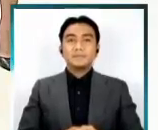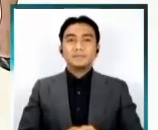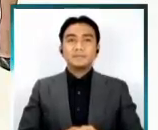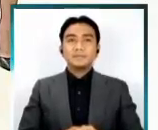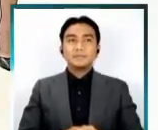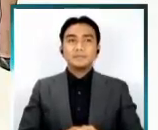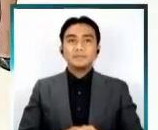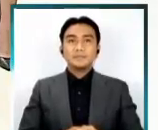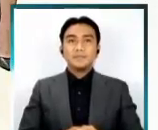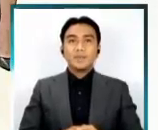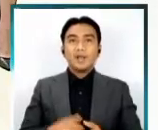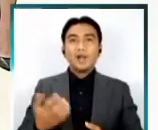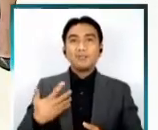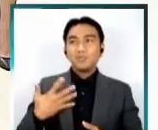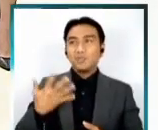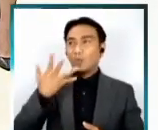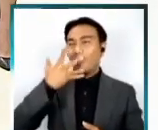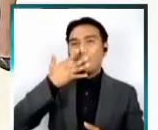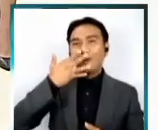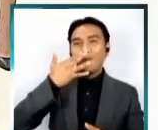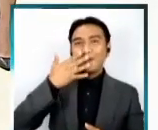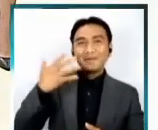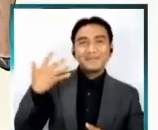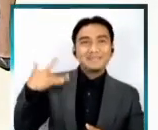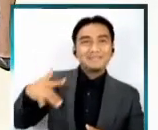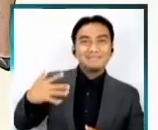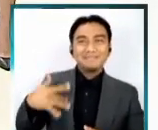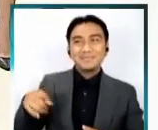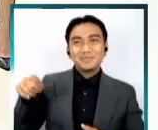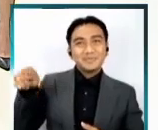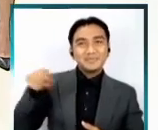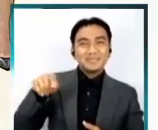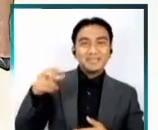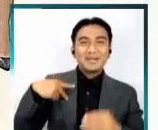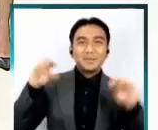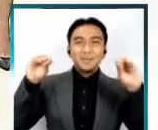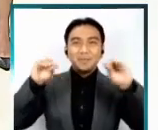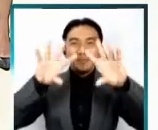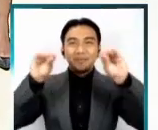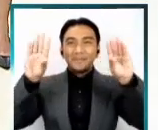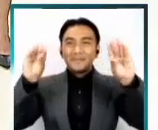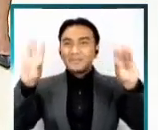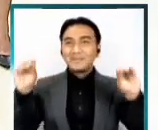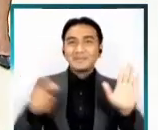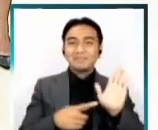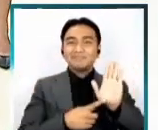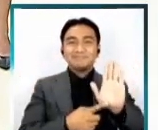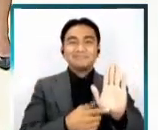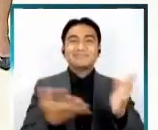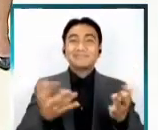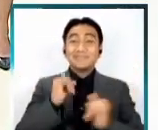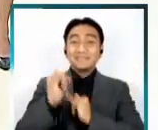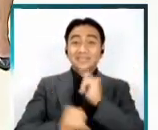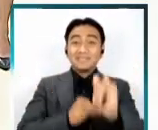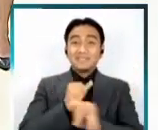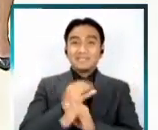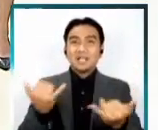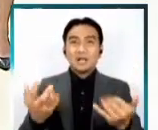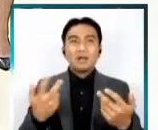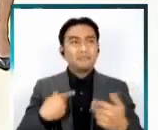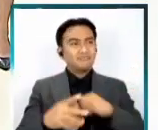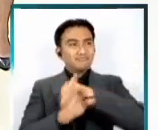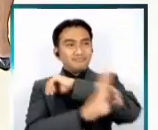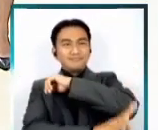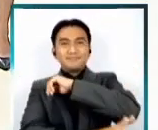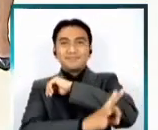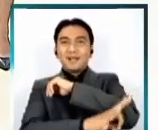Ang makukulay at ipinagmamalaki nating parol going international na. Meron ng mga banyaga na nagsasabit ng